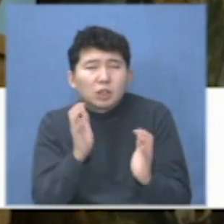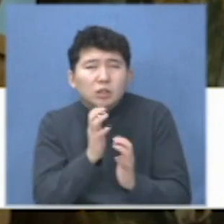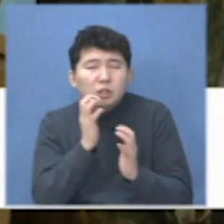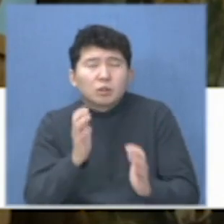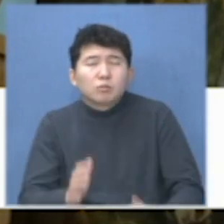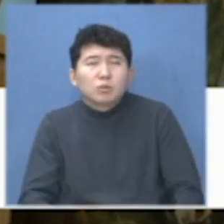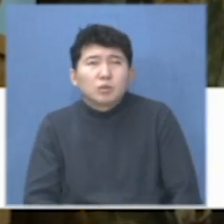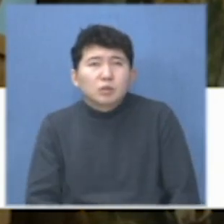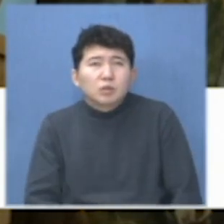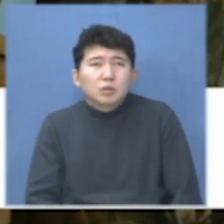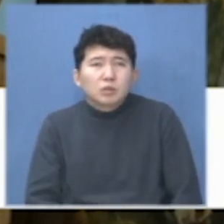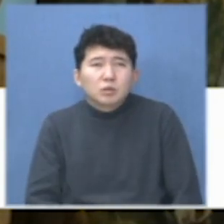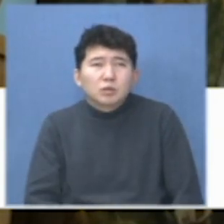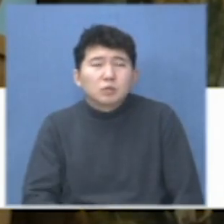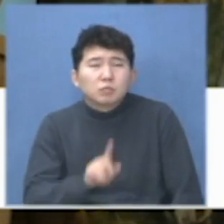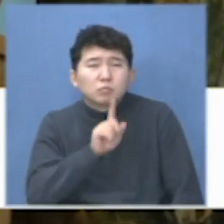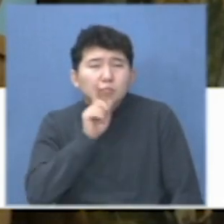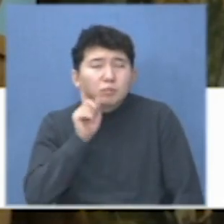войны-молодники.